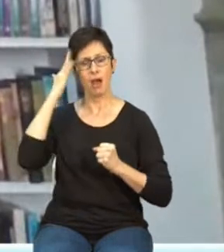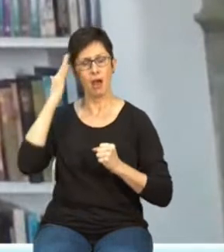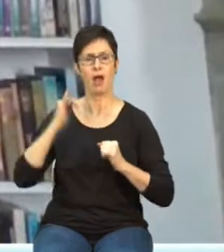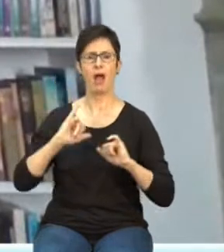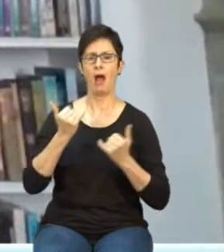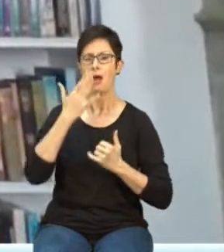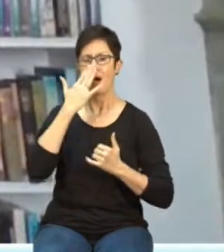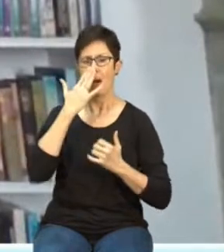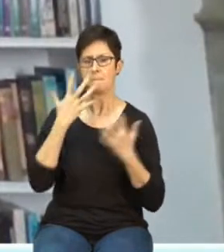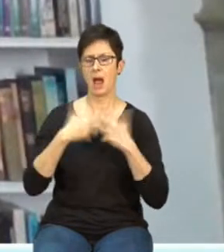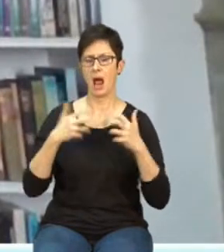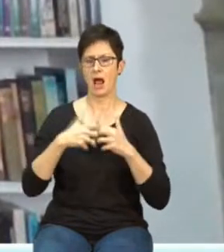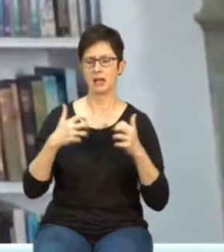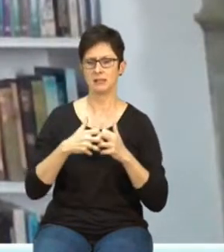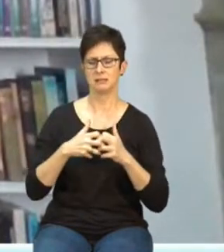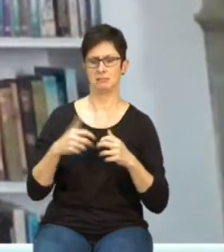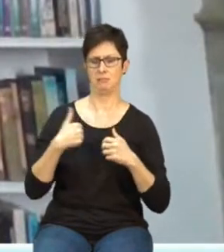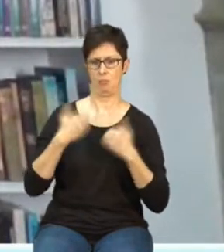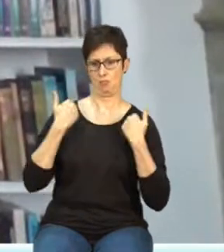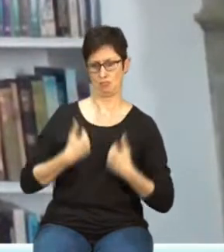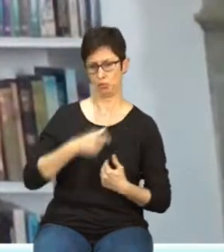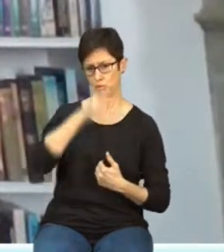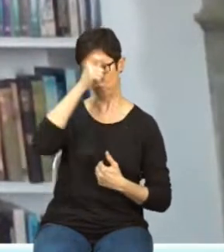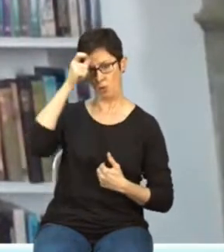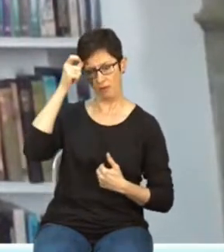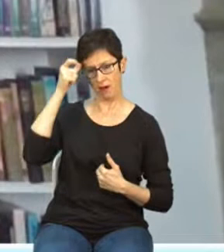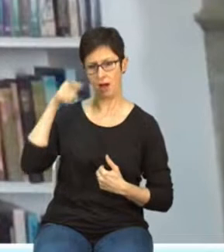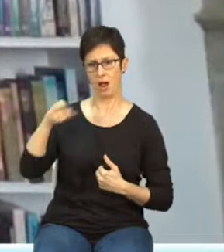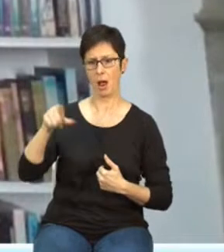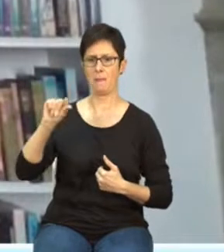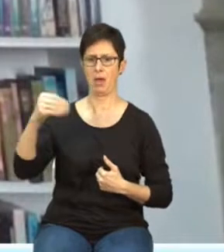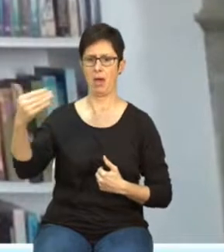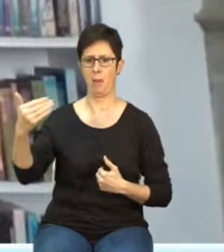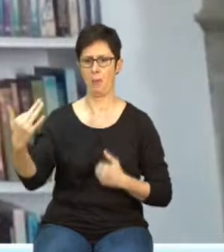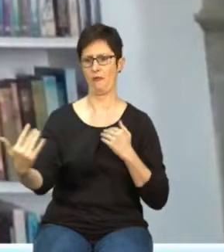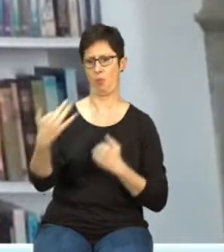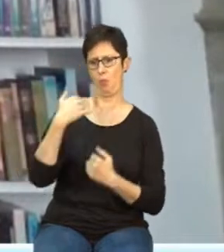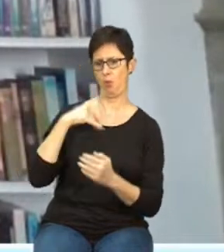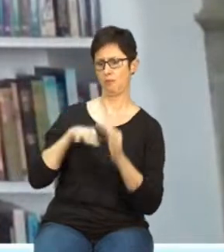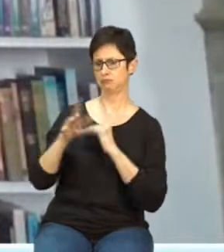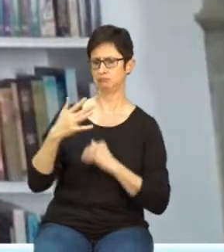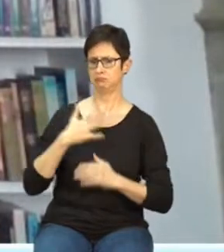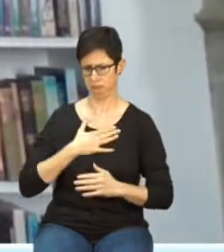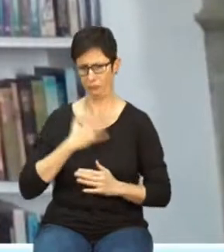dotyczących interakcji pomiędzy organizmem ludzkim a polem elektromagnetycznym